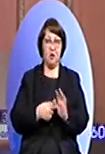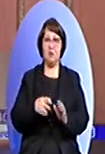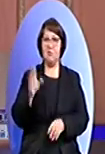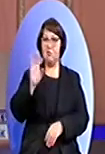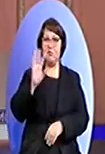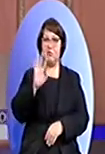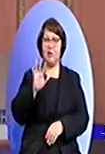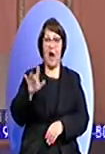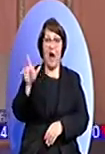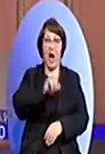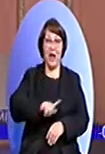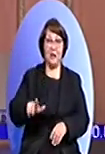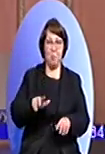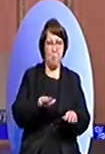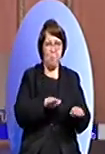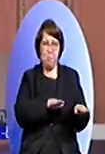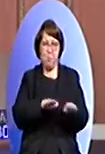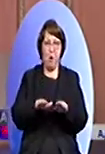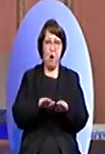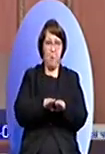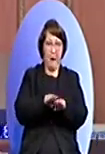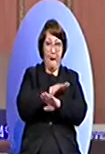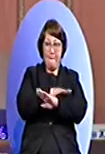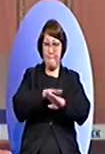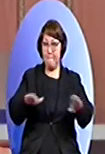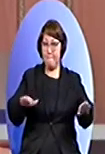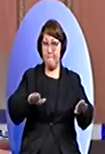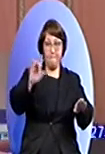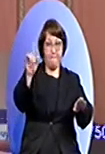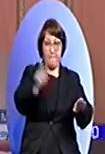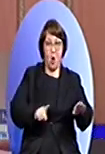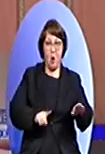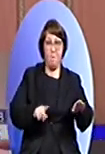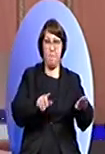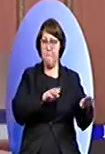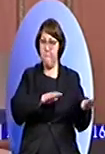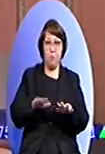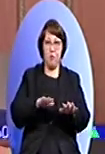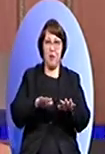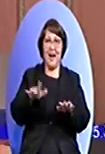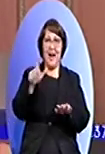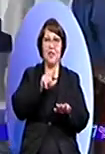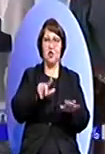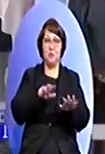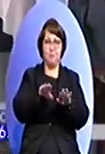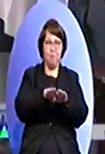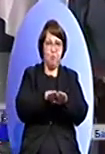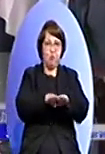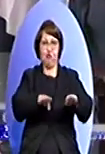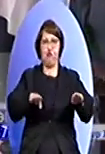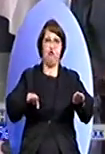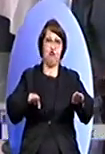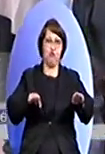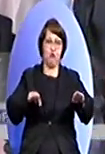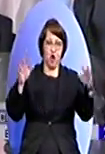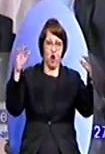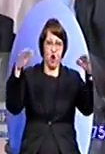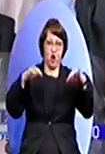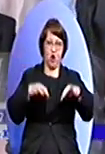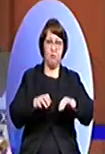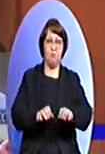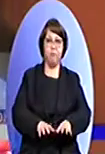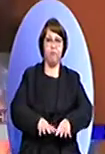одоо газрын хагарлын үр дүнд гүний тижээлтэй тийм цэнгэг нь орулж тогтогцсон. Тархалт өндөртэй архаг